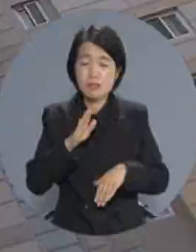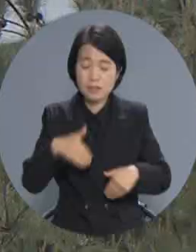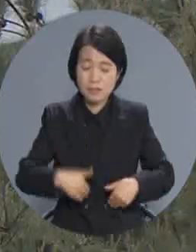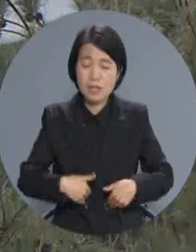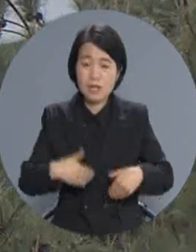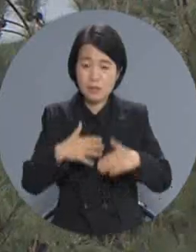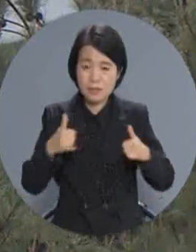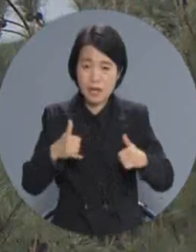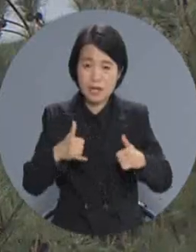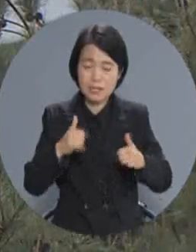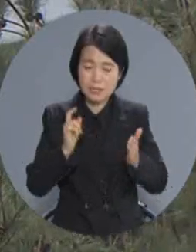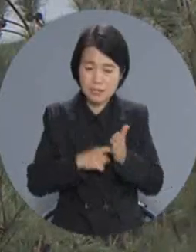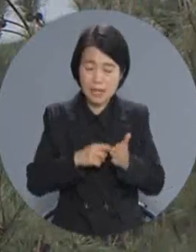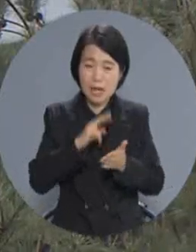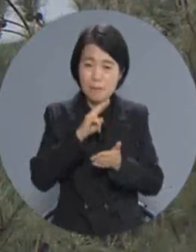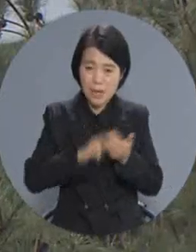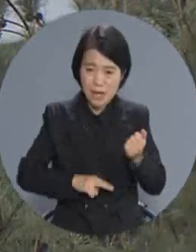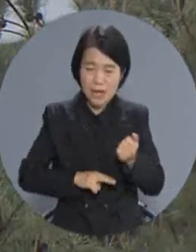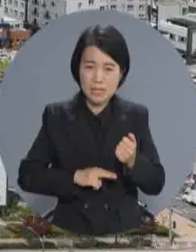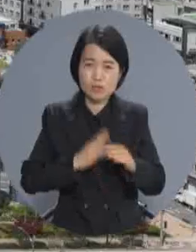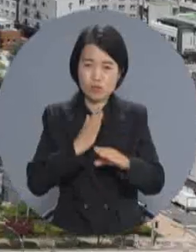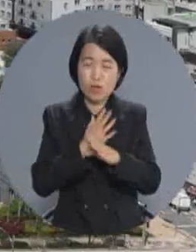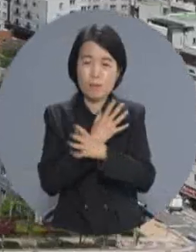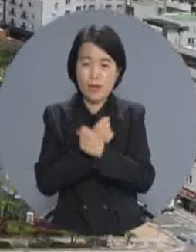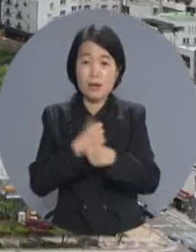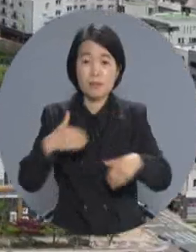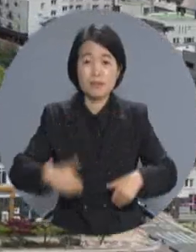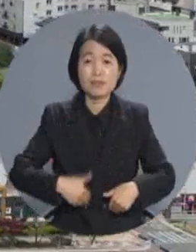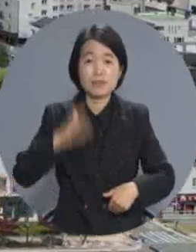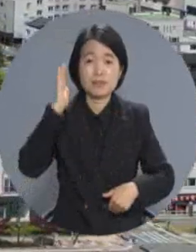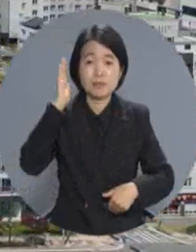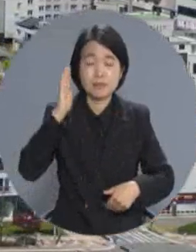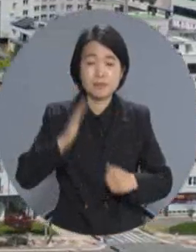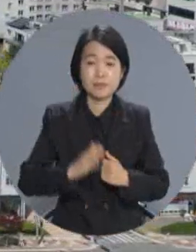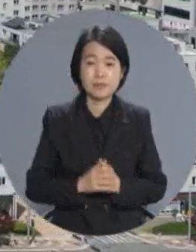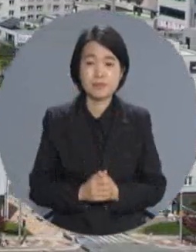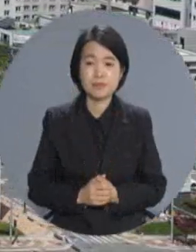급매물 위주로 접근해야 한다고 조언했습니다. MBC 뉴스 유민호입니다.